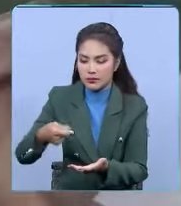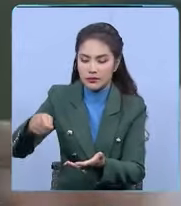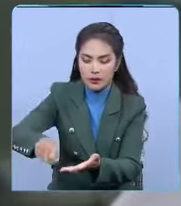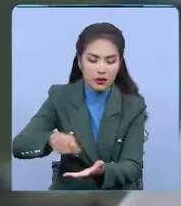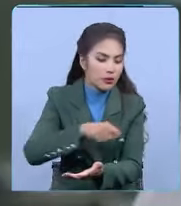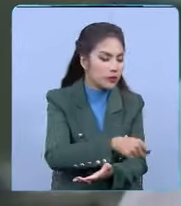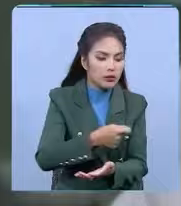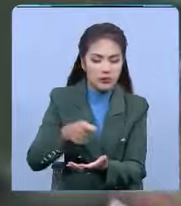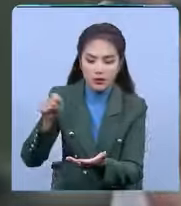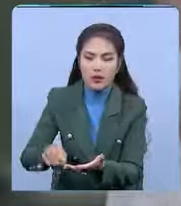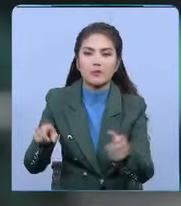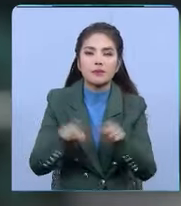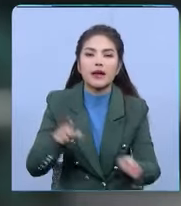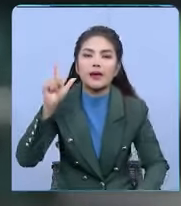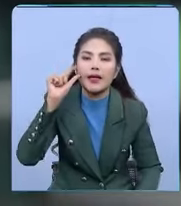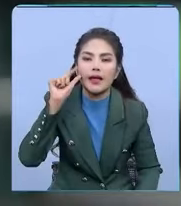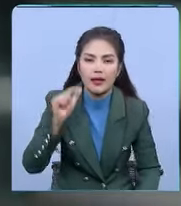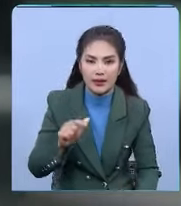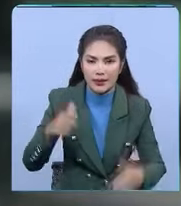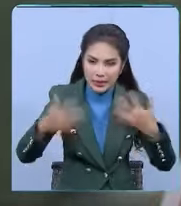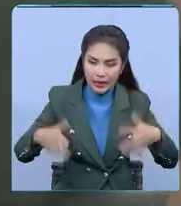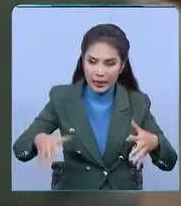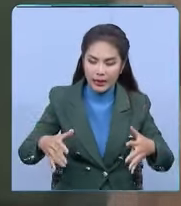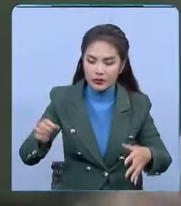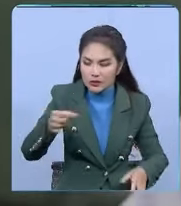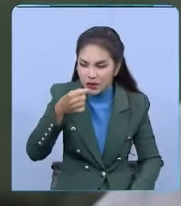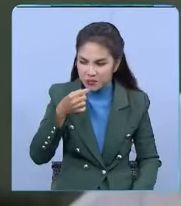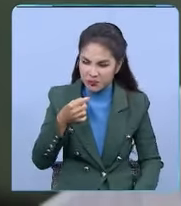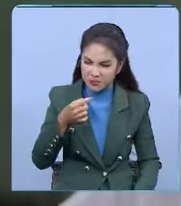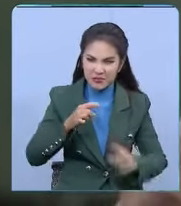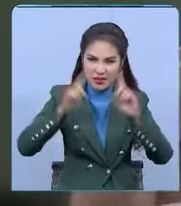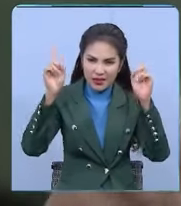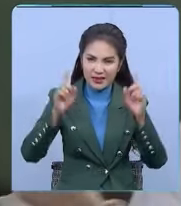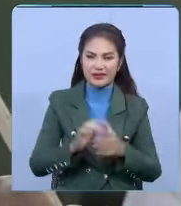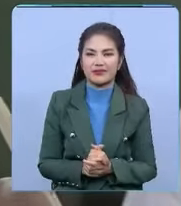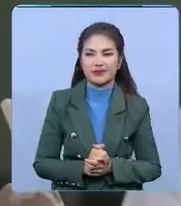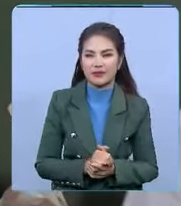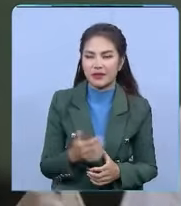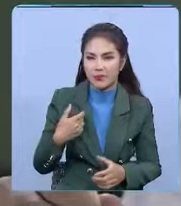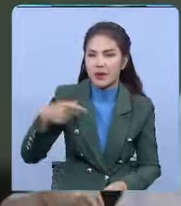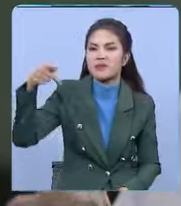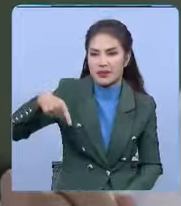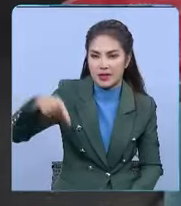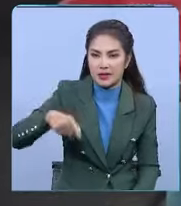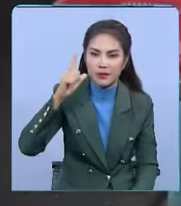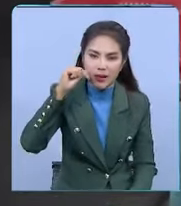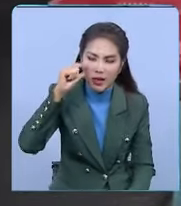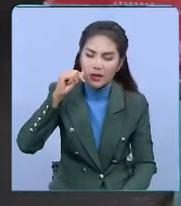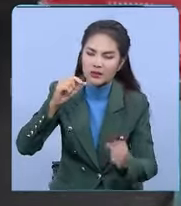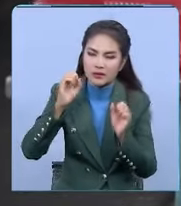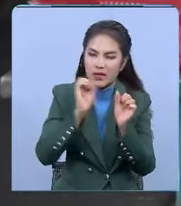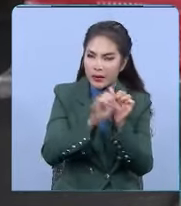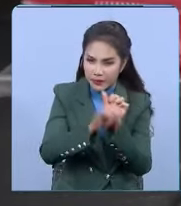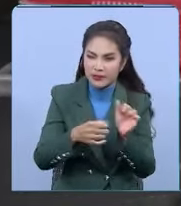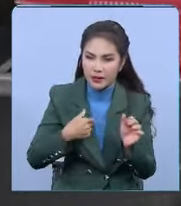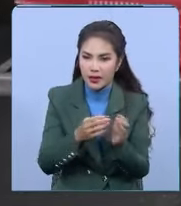กันชิมมาคนละรส ผมก็งงว่าผมทำยังไงของลุงป้อมมีทีเด็ดมีสูตรมาจากคุณแม่ไหมครับหรือว่าสูตรในการทำอาหารนี่มา